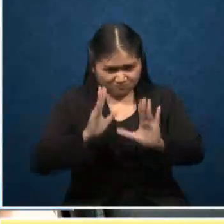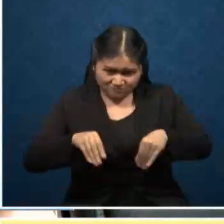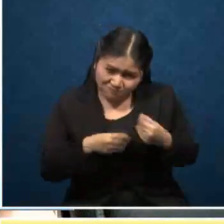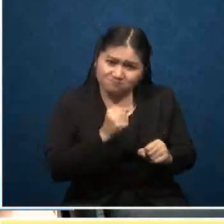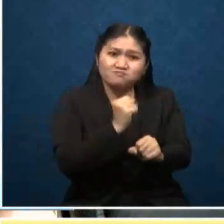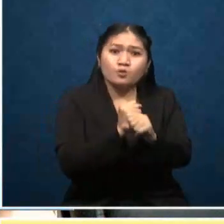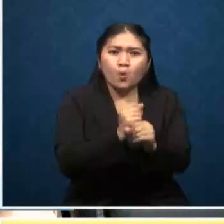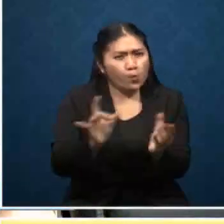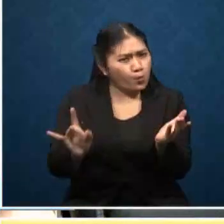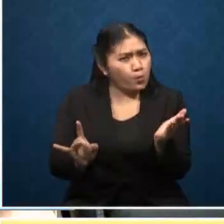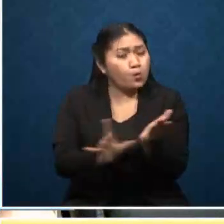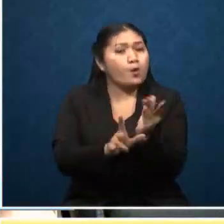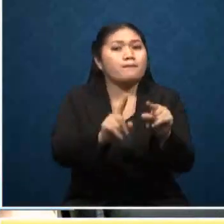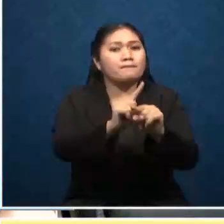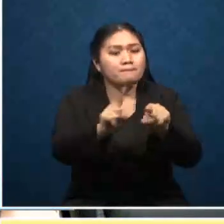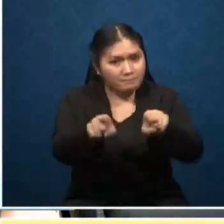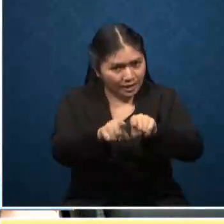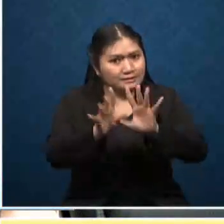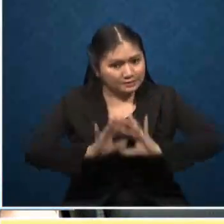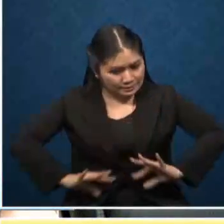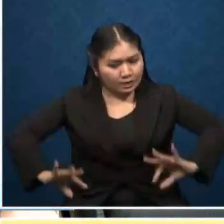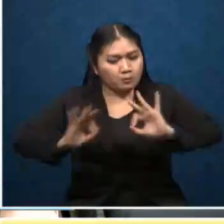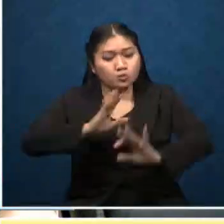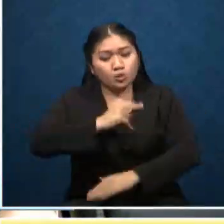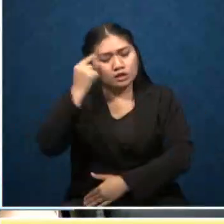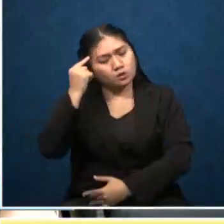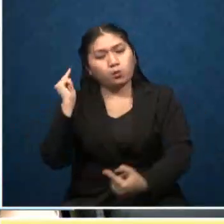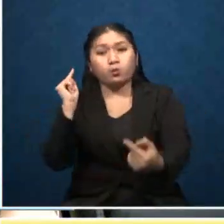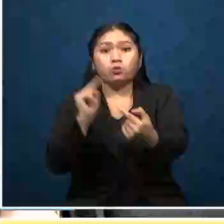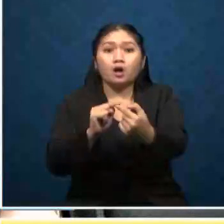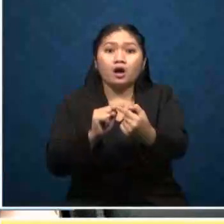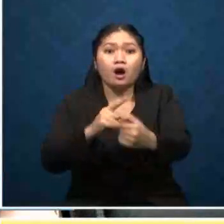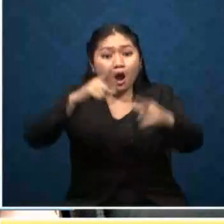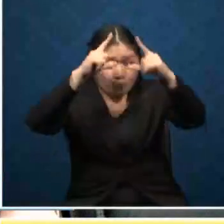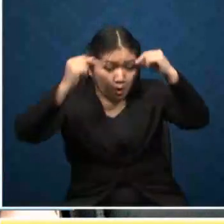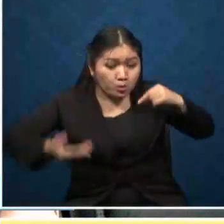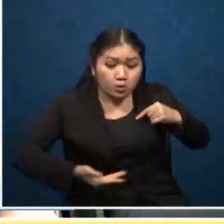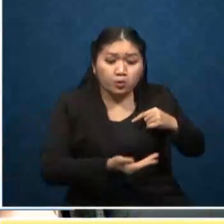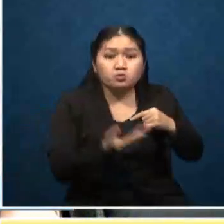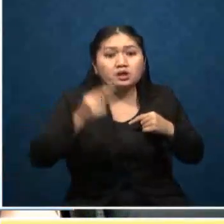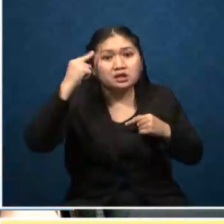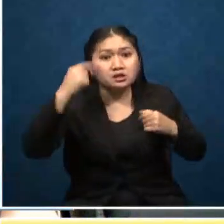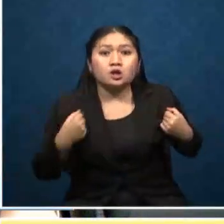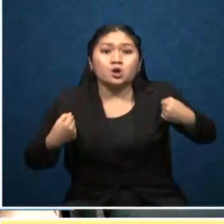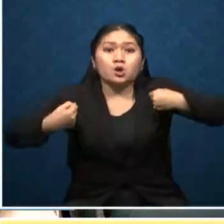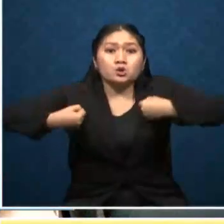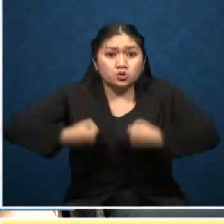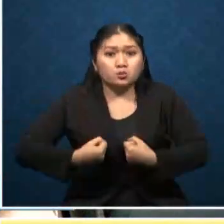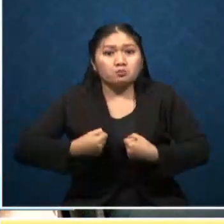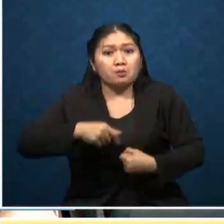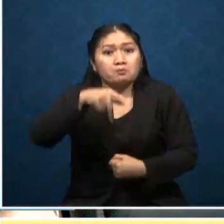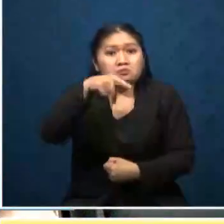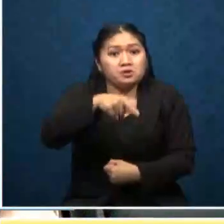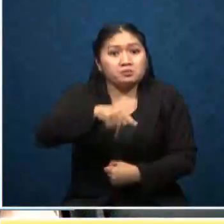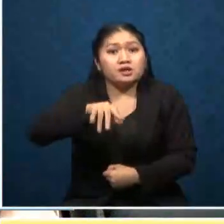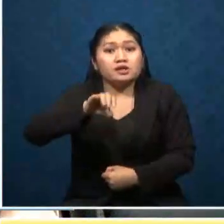ภาพกจำเป็นผมไม่หวงที่จะให้พยาบาลทกคนสามารถที่จะใส่ชุด PPEเข้าไปแล้ว